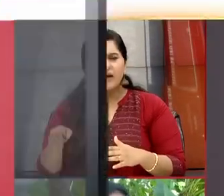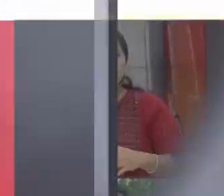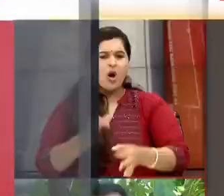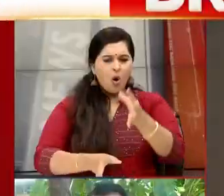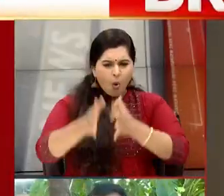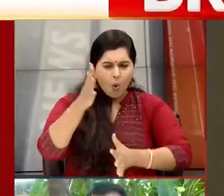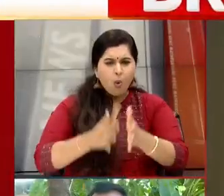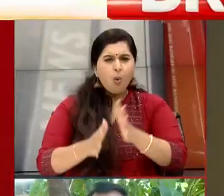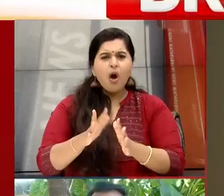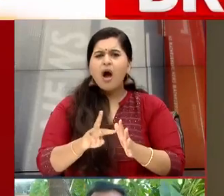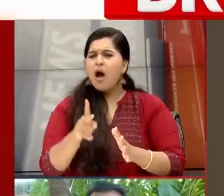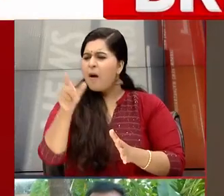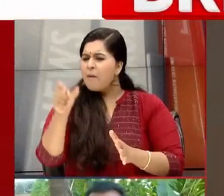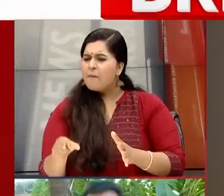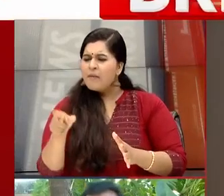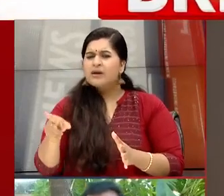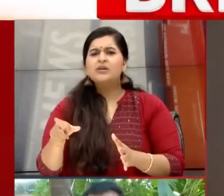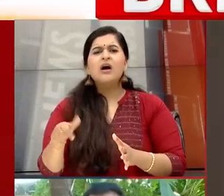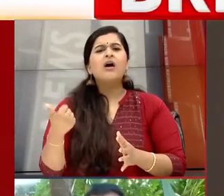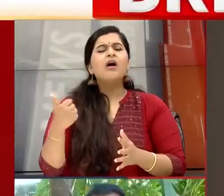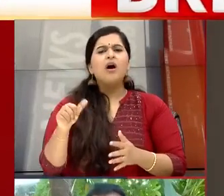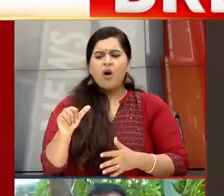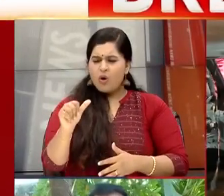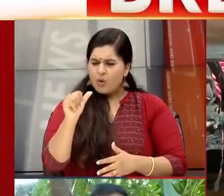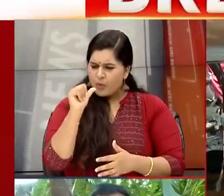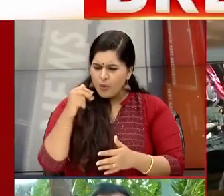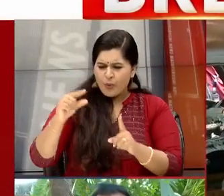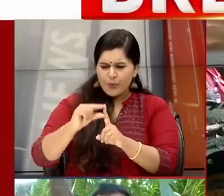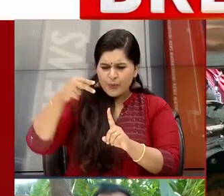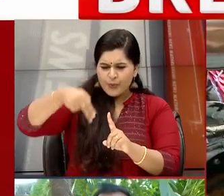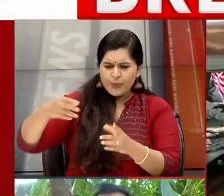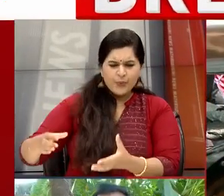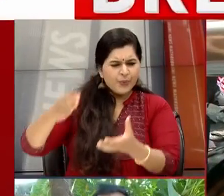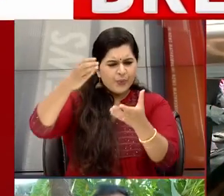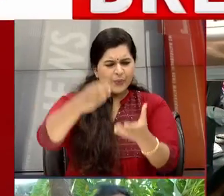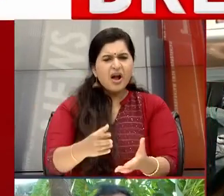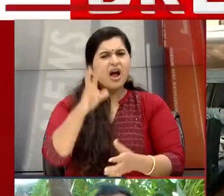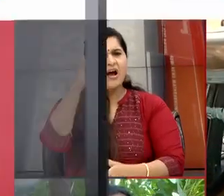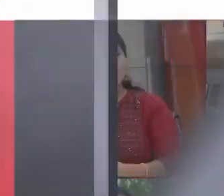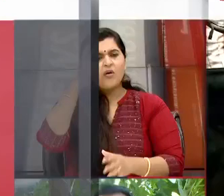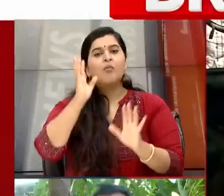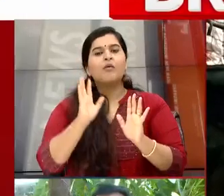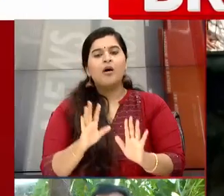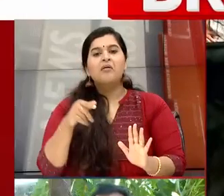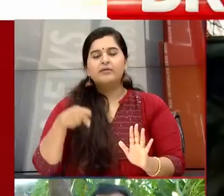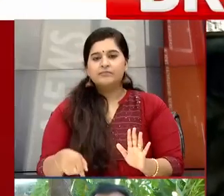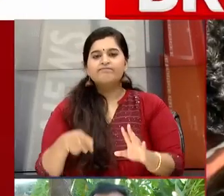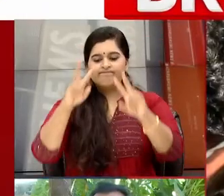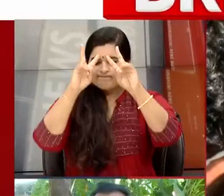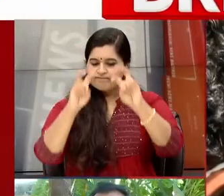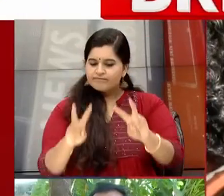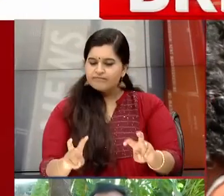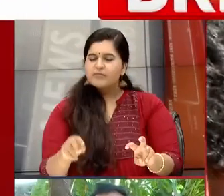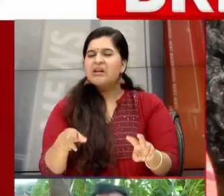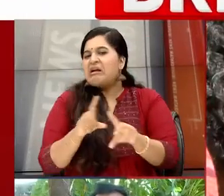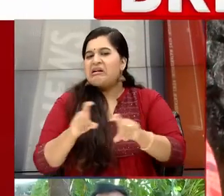കത്തിയതിന് ശേഷം ആരെങ്കിലും പെട്രോൾ കുപ്പി അവിടെ കൊണ്ടുവച്ചോ എന്ന സംശയമാണ് ഇപ്പോൾ കുടുംബം ഉന്നയിക്കുന്നത്. അത് സംബന്ധിച്ചൊരു അന്വേഷണത്തിലേക്ക് പോകുമെന്ന കാര്യത്തിൽ ഇപ്പോൾ വ്യക്തതയില്ല. ഞാൻ